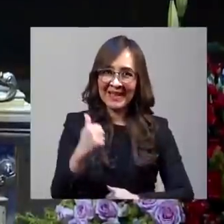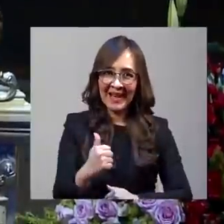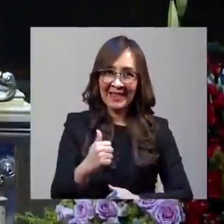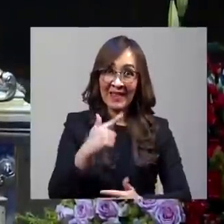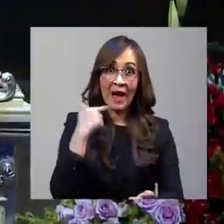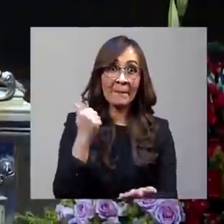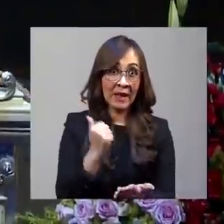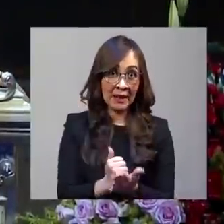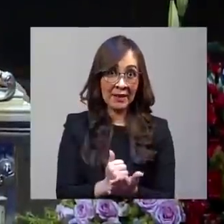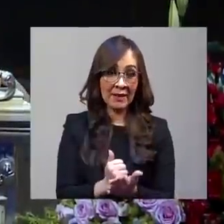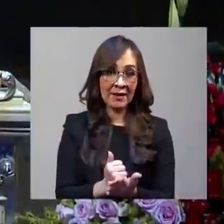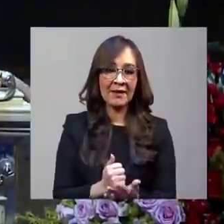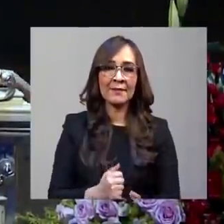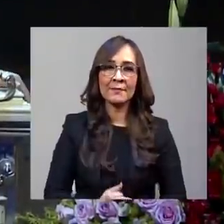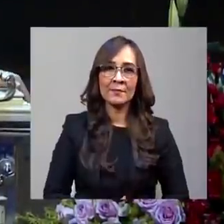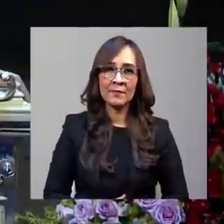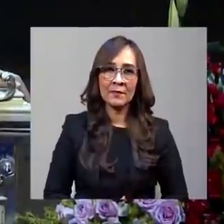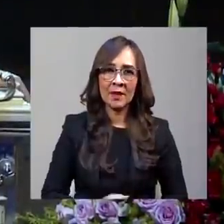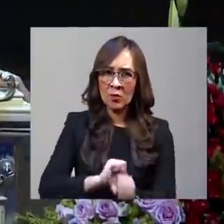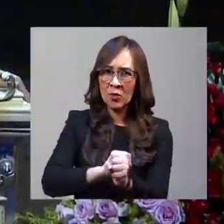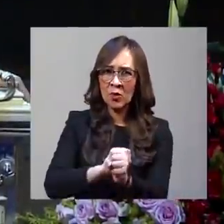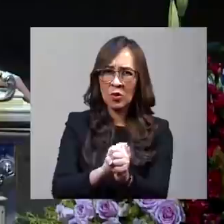amin. Corona.